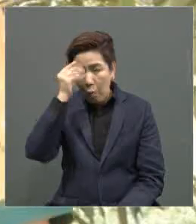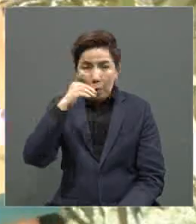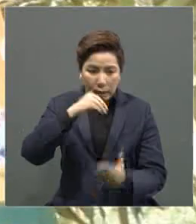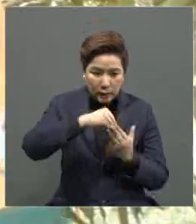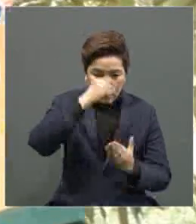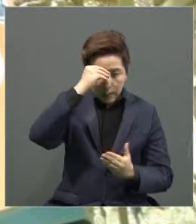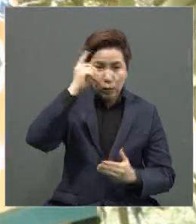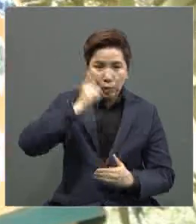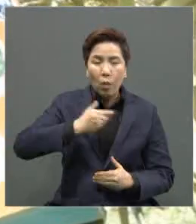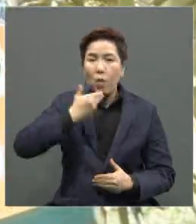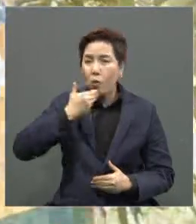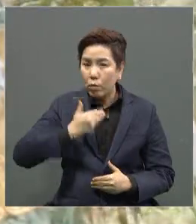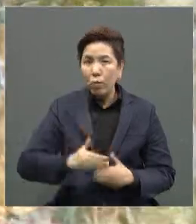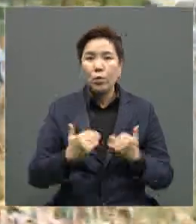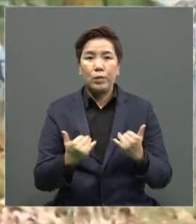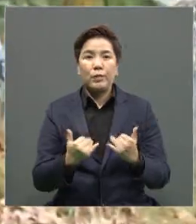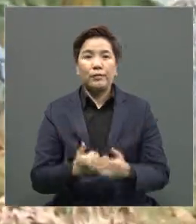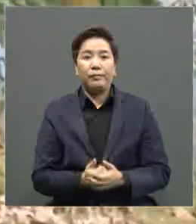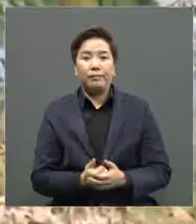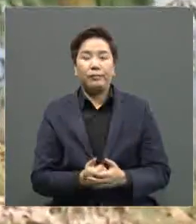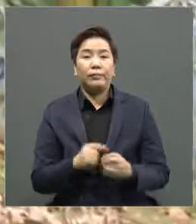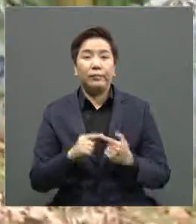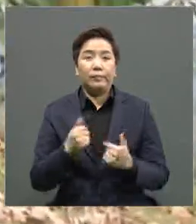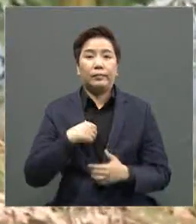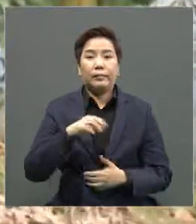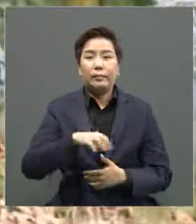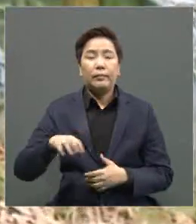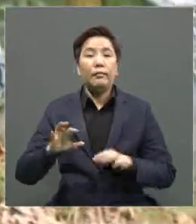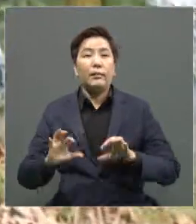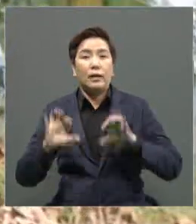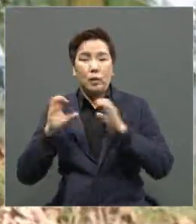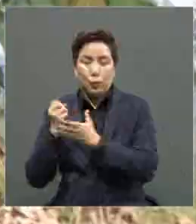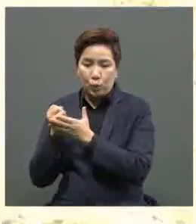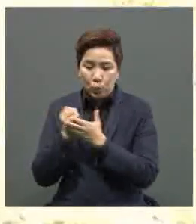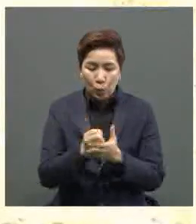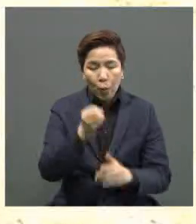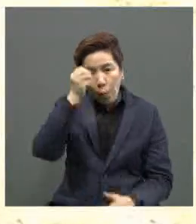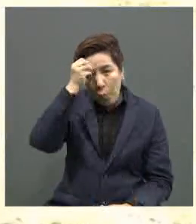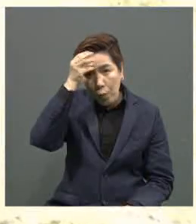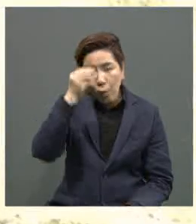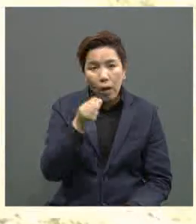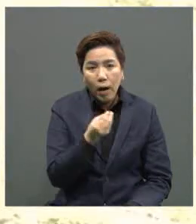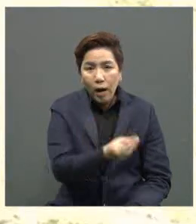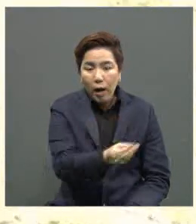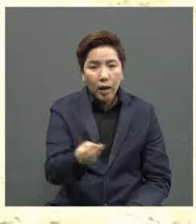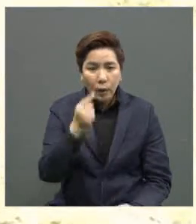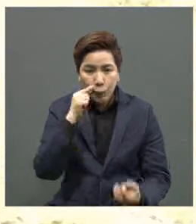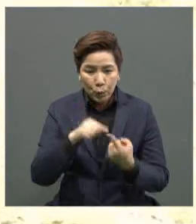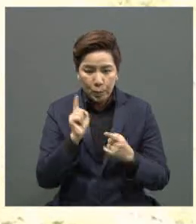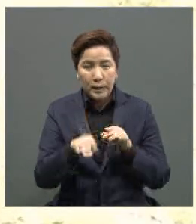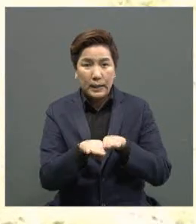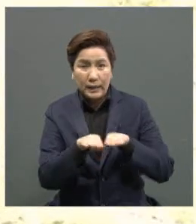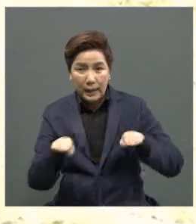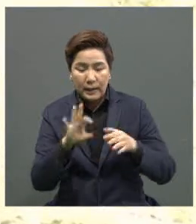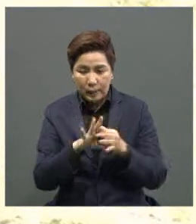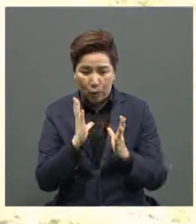องมีการเรียนรู้ตลอดเวลา ขณะที่หน่วยงานภาครัฐได้เข้ามาให้ความรู้กับเกษตรกรพร้อมกวดขันมาตรฐานคุณภาพ